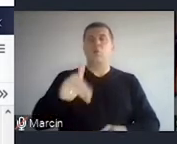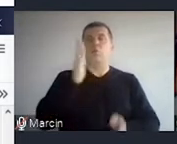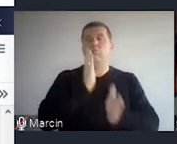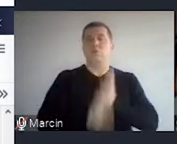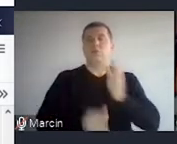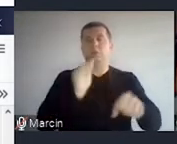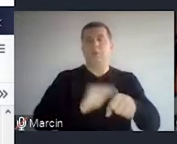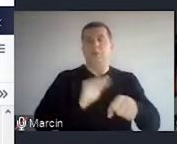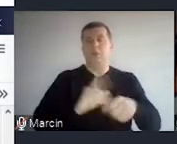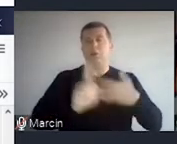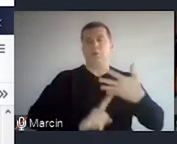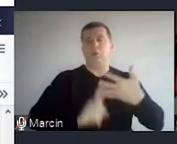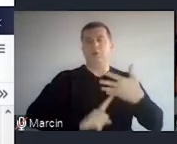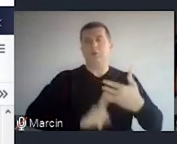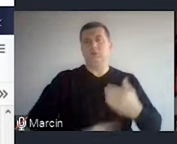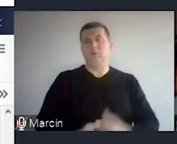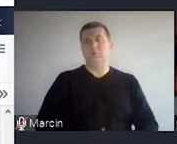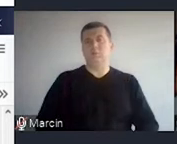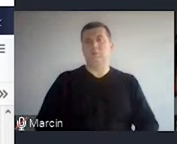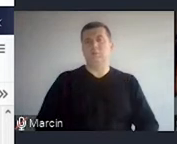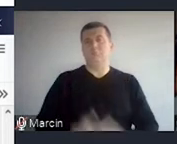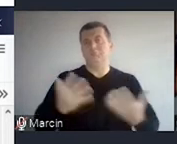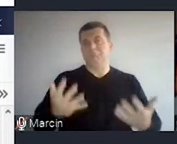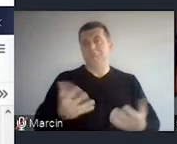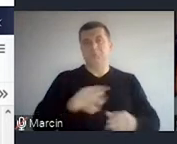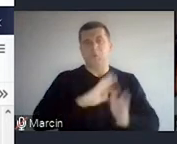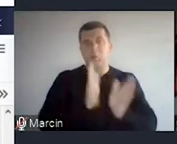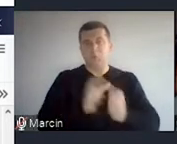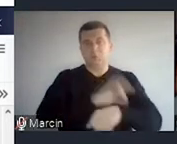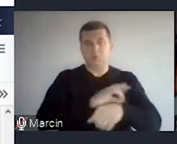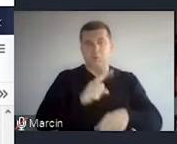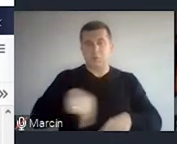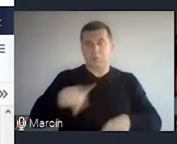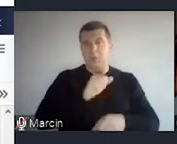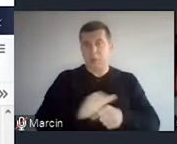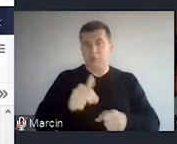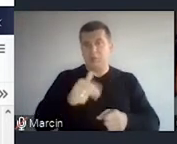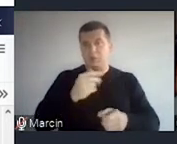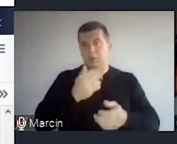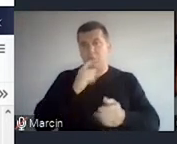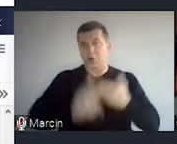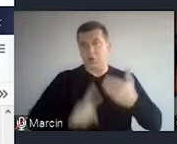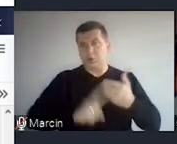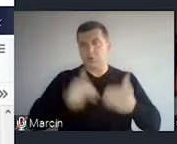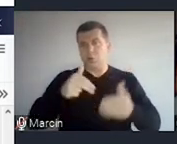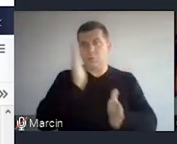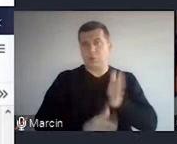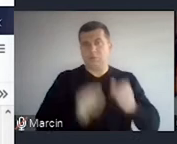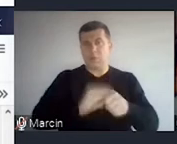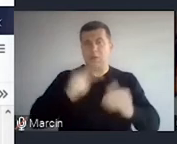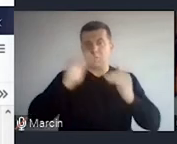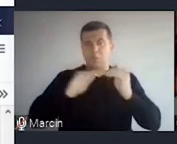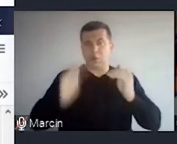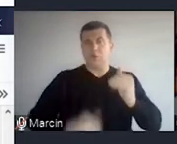metodami. Czy to oznacza, że infrastruktura i inwestycje są rozliczane uproszczonymi metodami poniżej 100 tysięcy